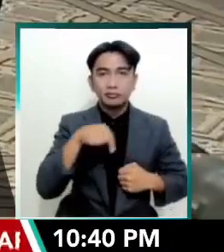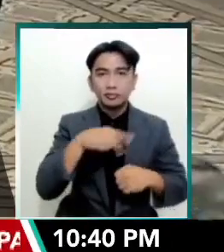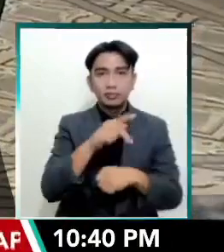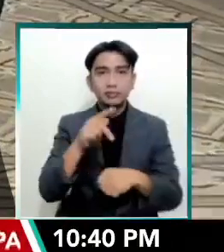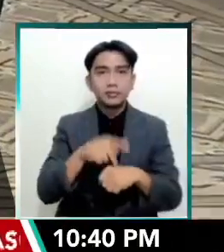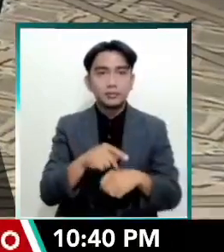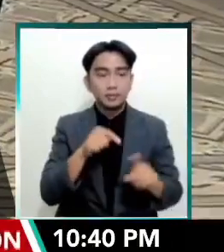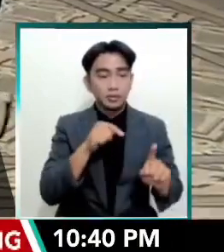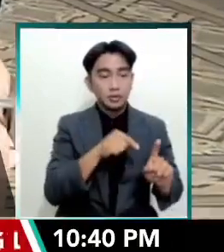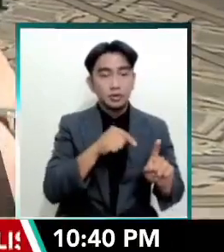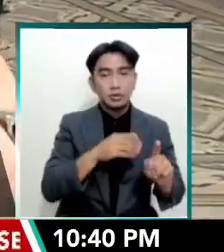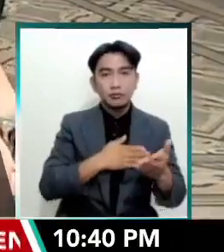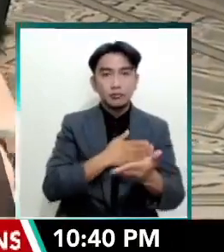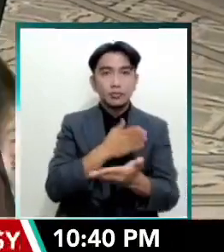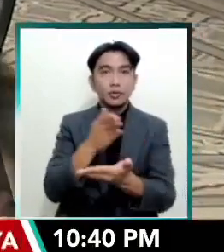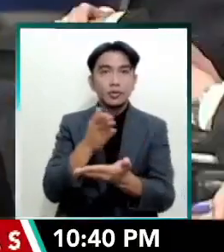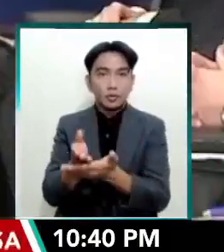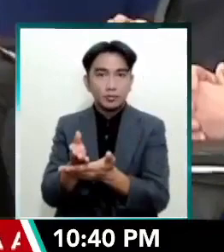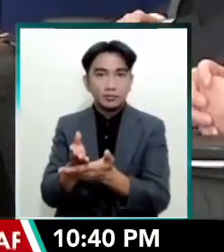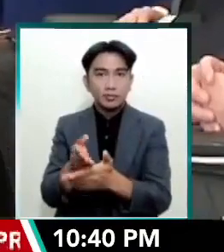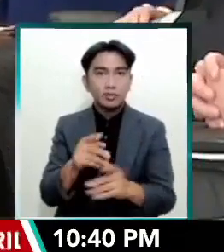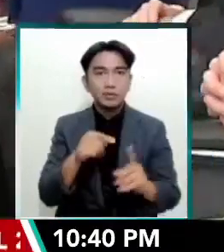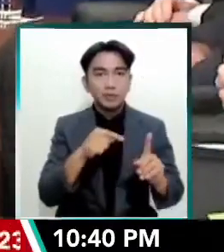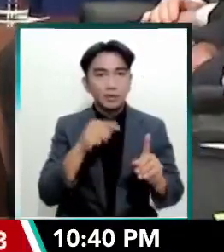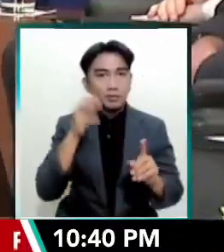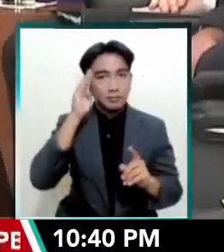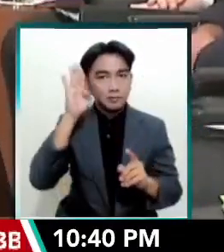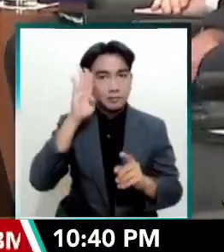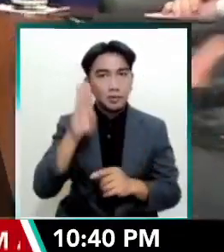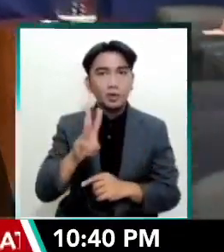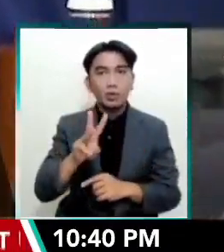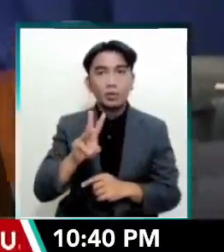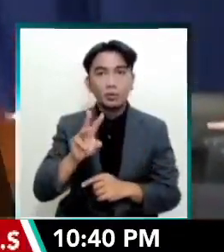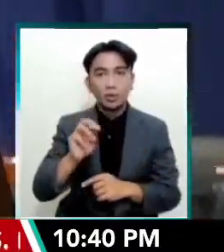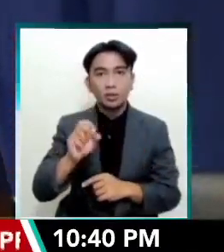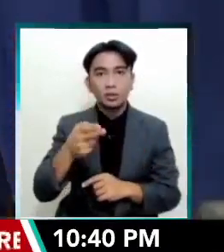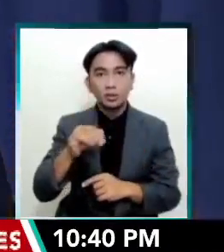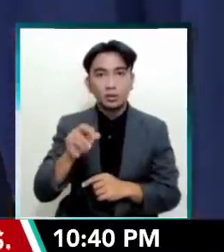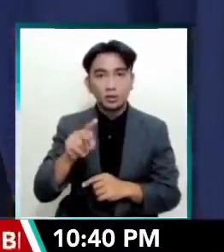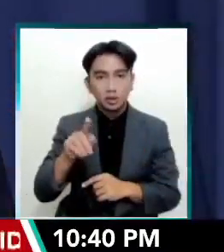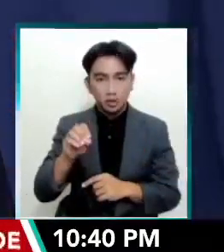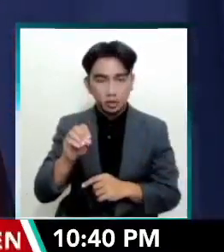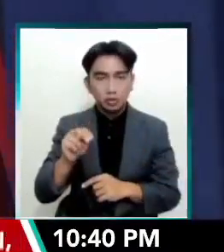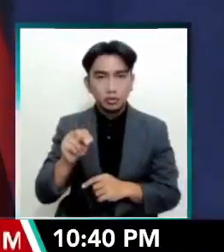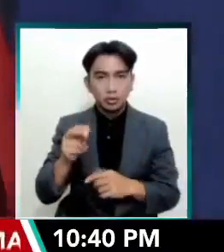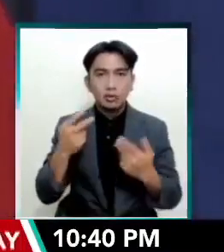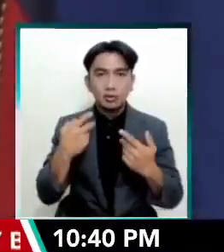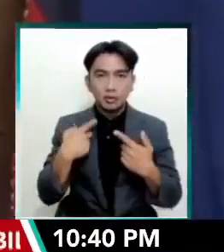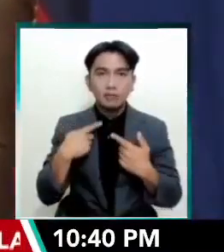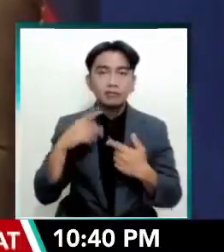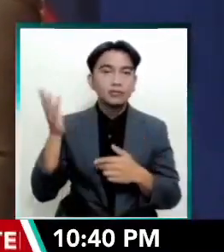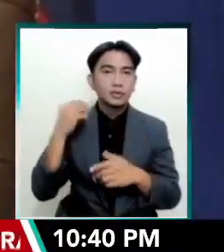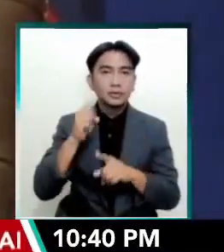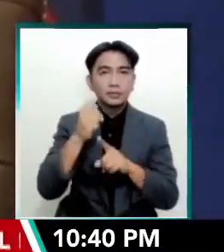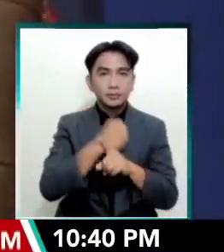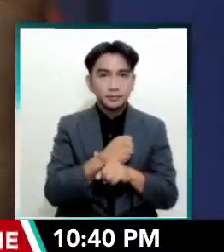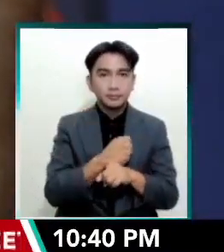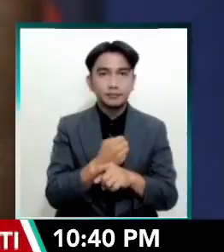patungong Washington sa April 30. Setyembre noong nakaraang taon nang unang magpulong ang dalawang Pangulo.